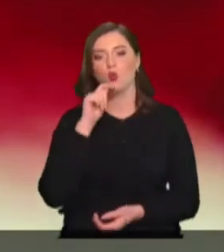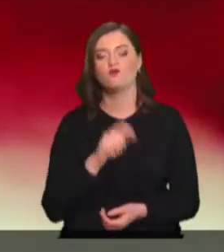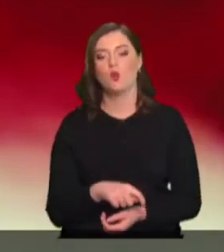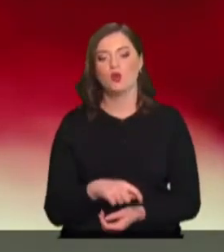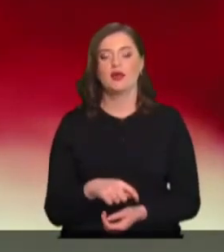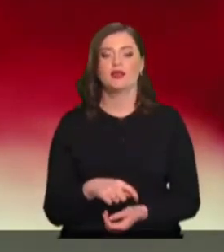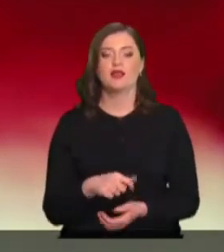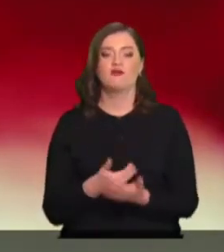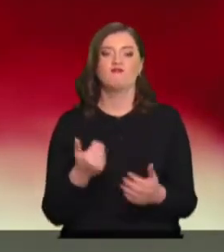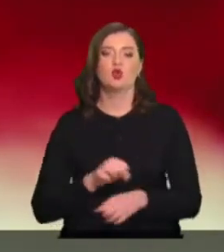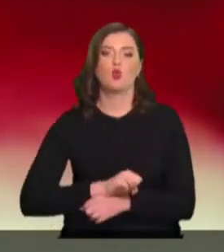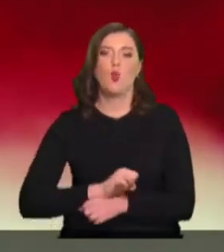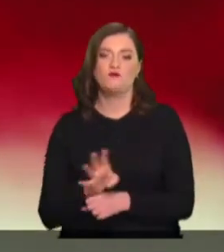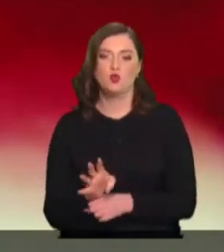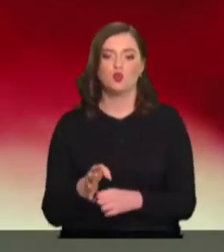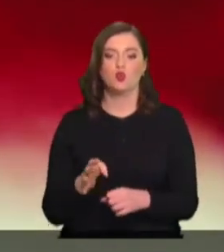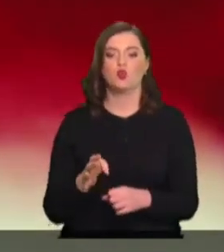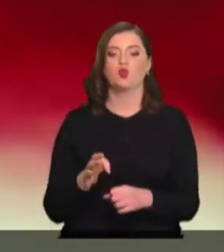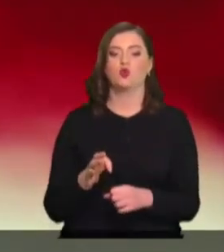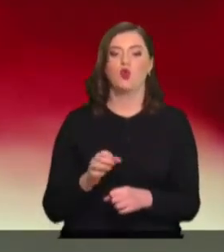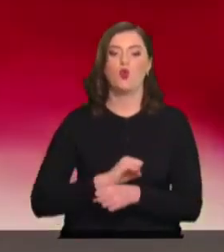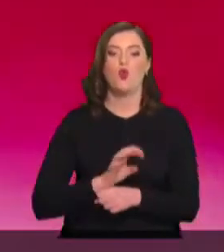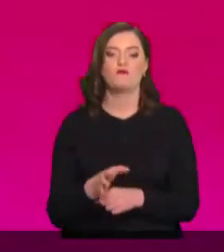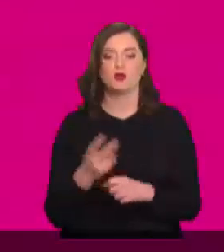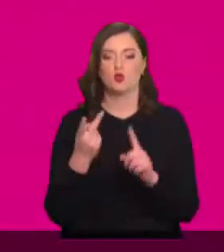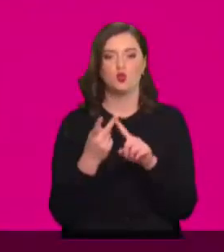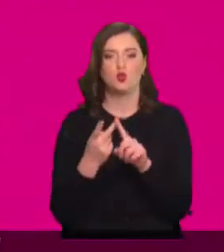в Україні від ковіду вже це ковід, це друга причина смертності.